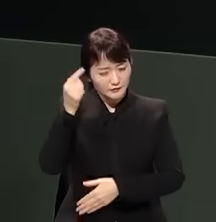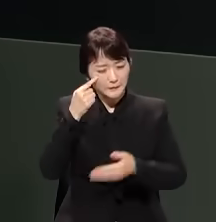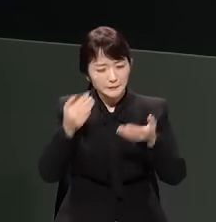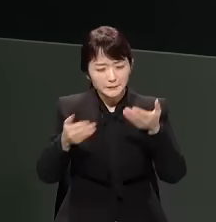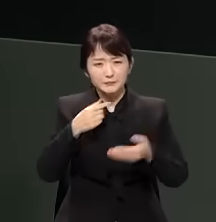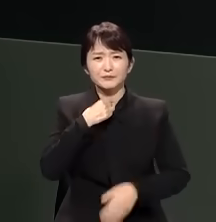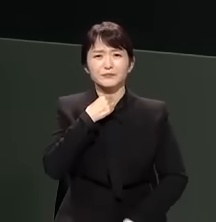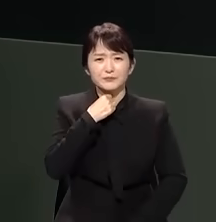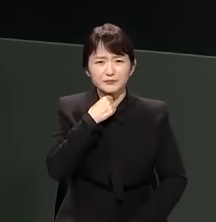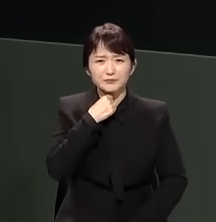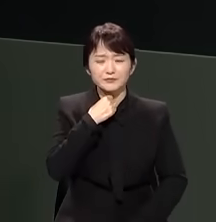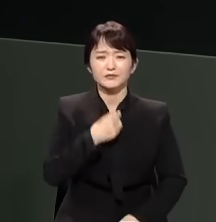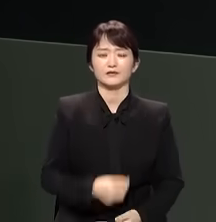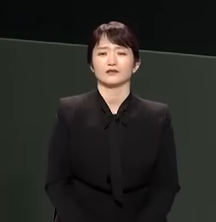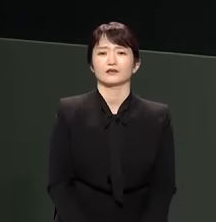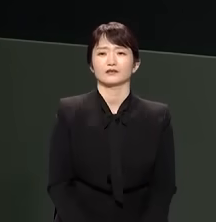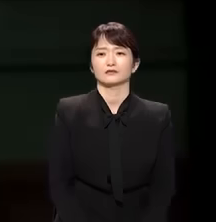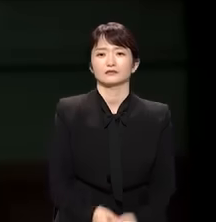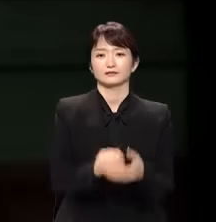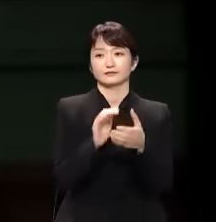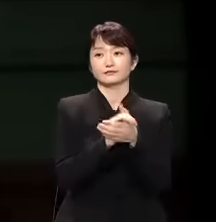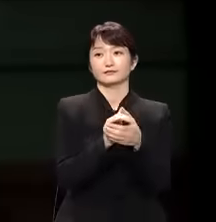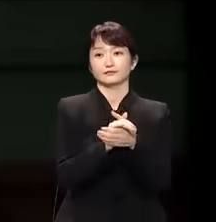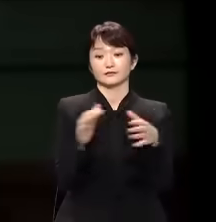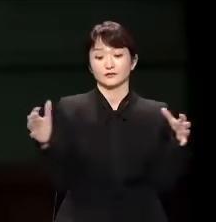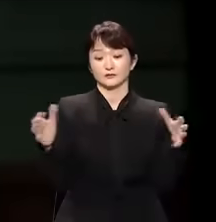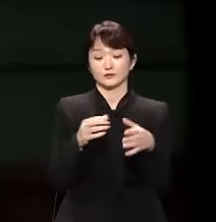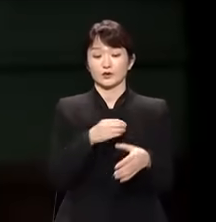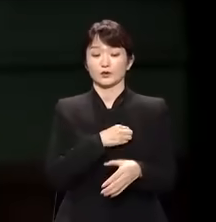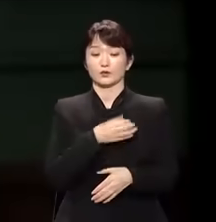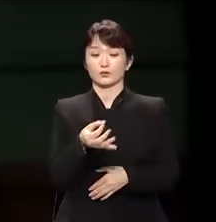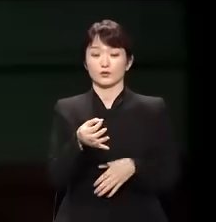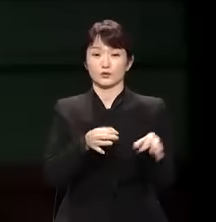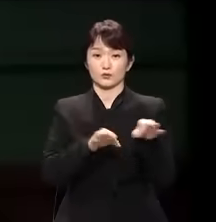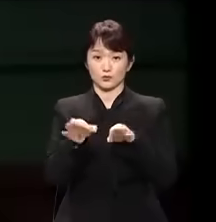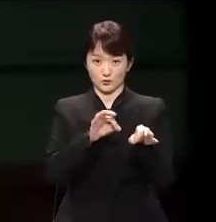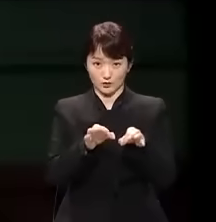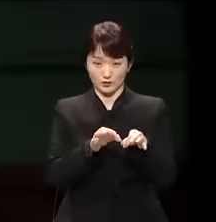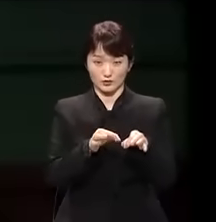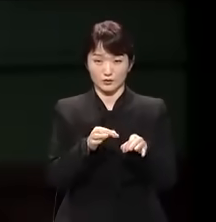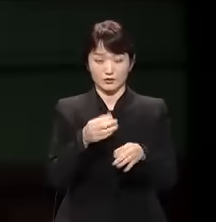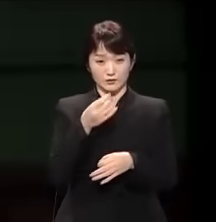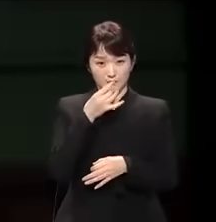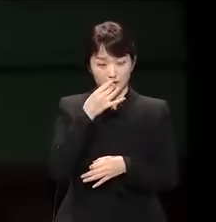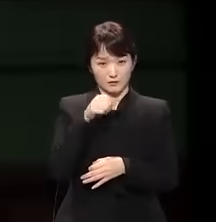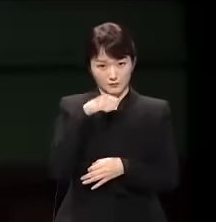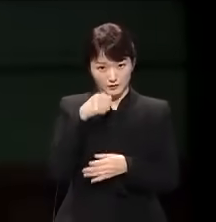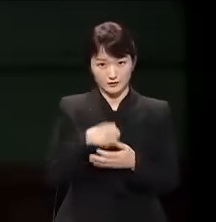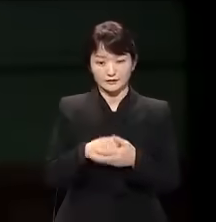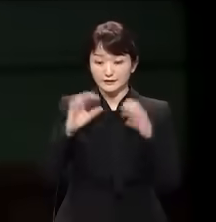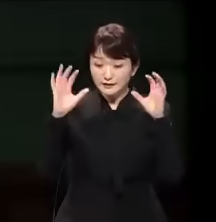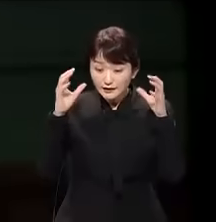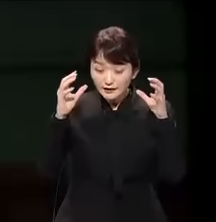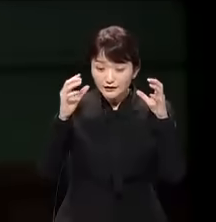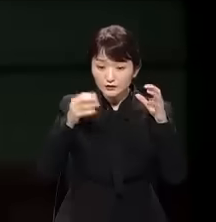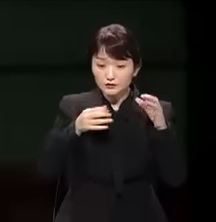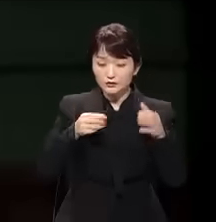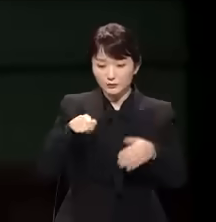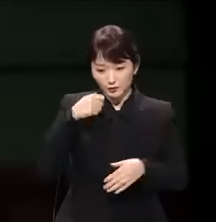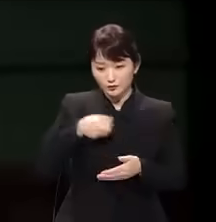받아보고 싶으시답니다네 친구들이랑 모은 회비로 밥을 먹게 했는데 그 아이들 밥값까지 내주긴 싫다 이런 여성의